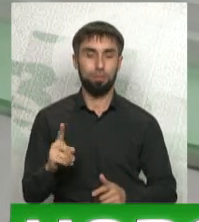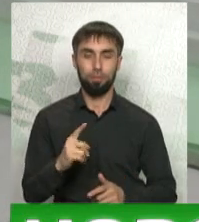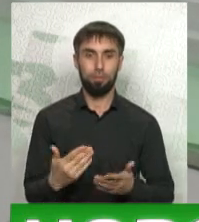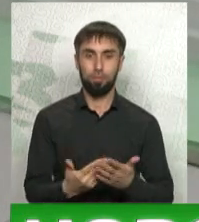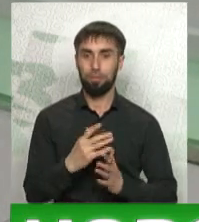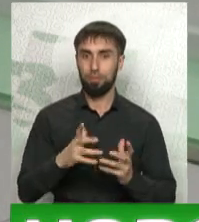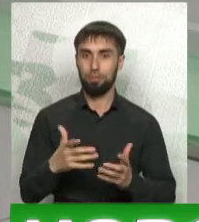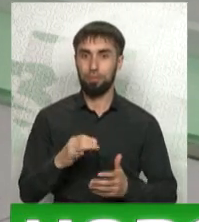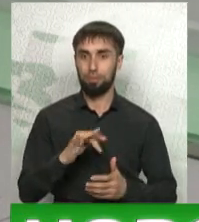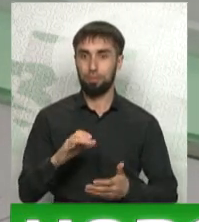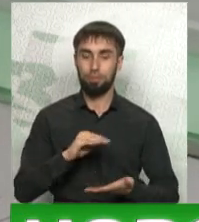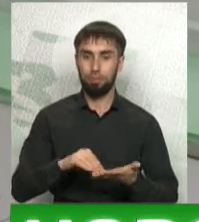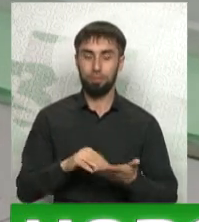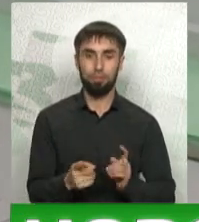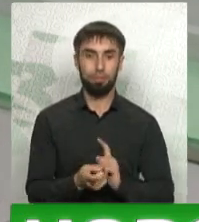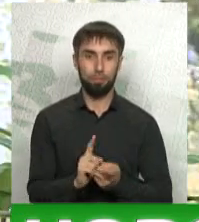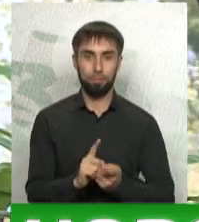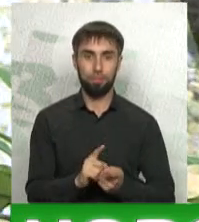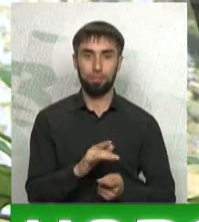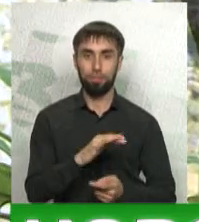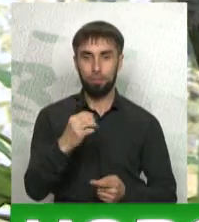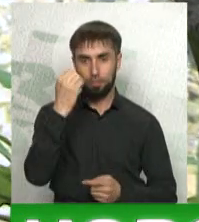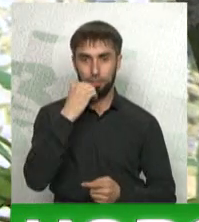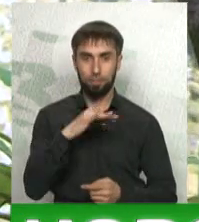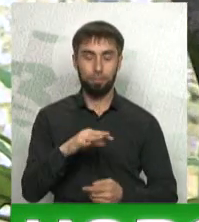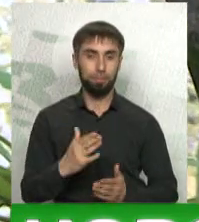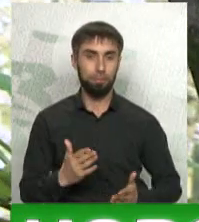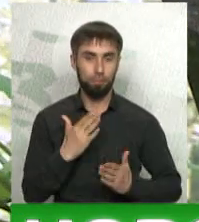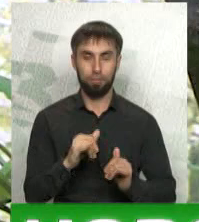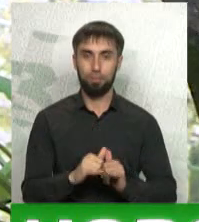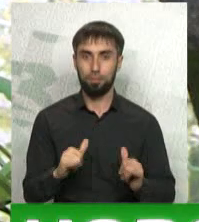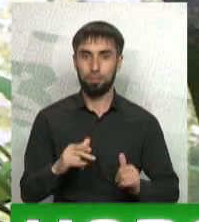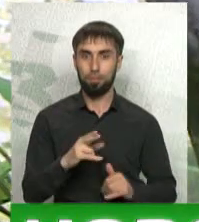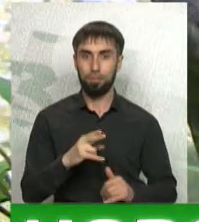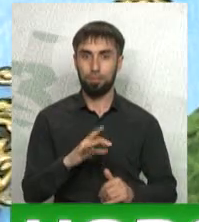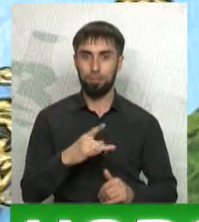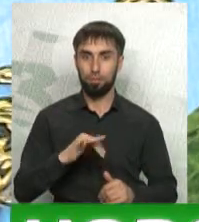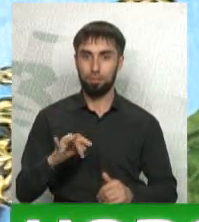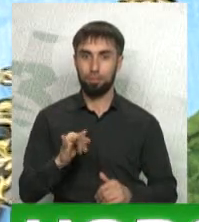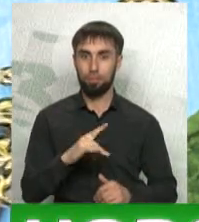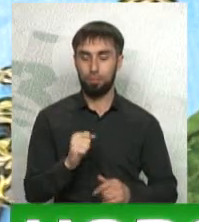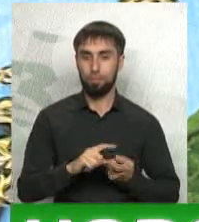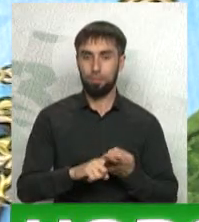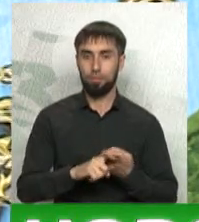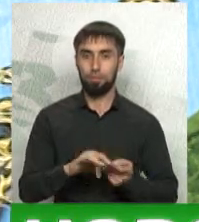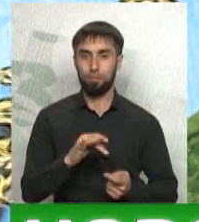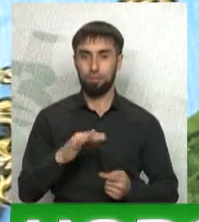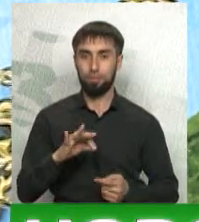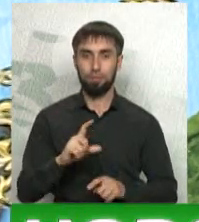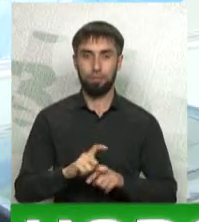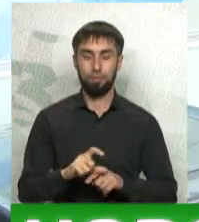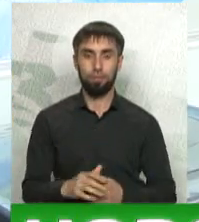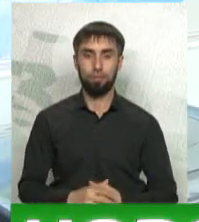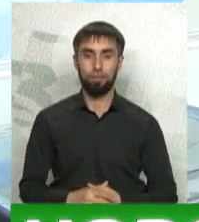современном мире статус писателя изменился ведь благодаря им читателей расширяют кругозор и соприкасаются с искусством слова